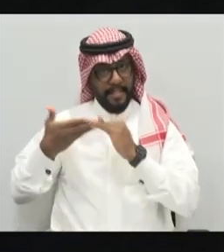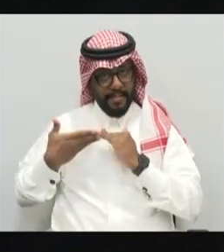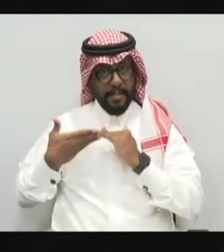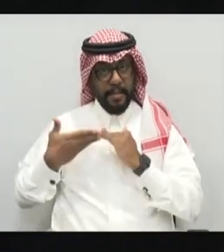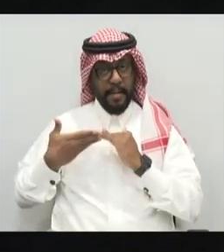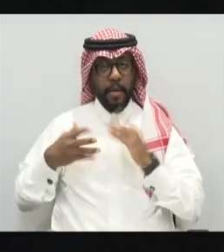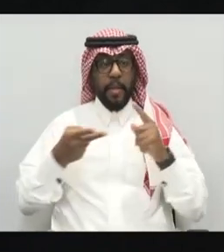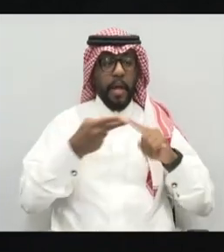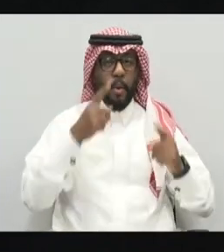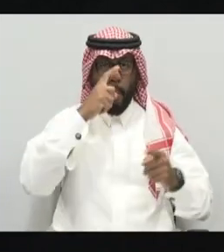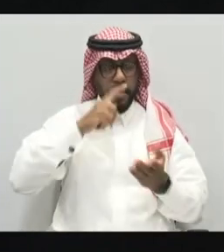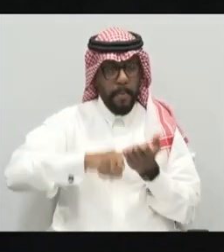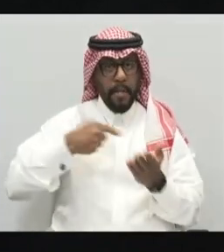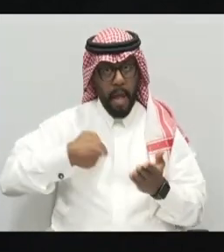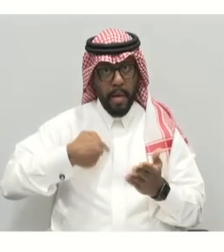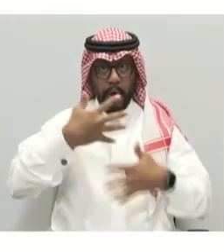وطالباتي